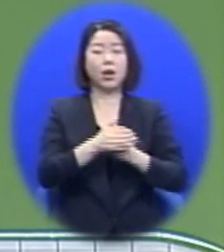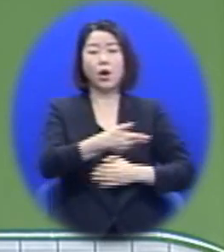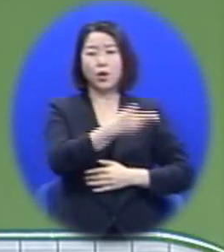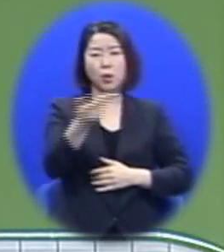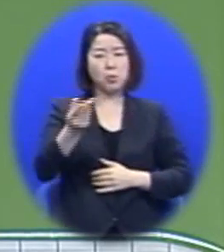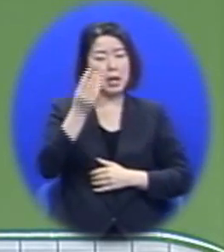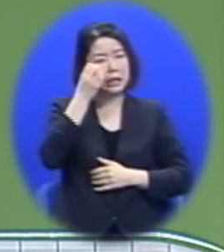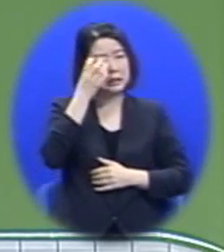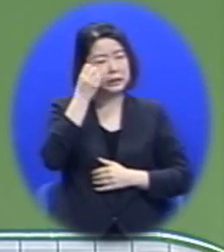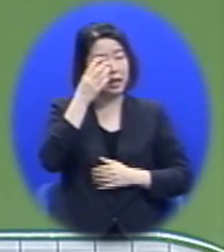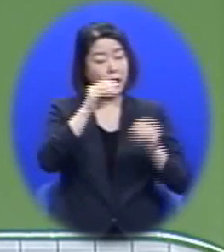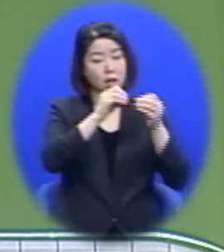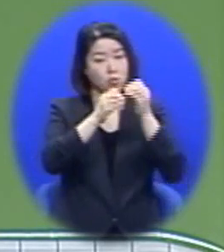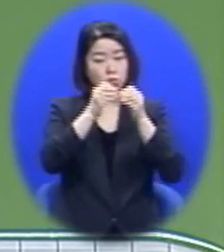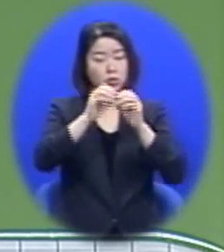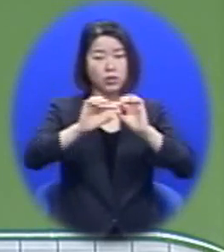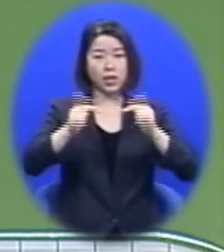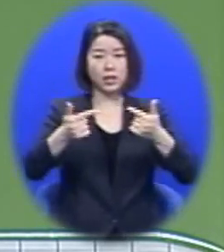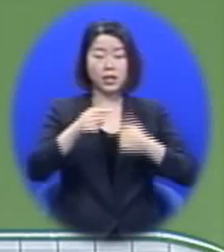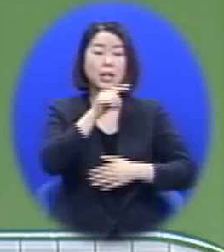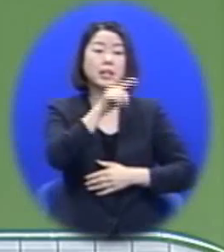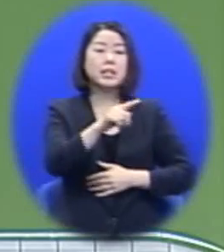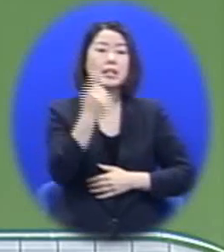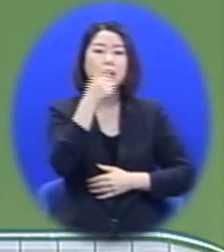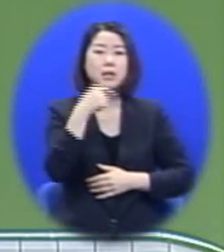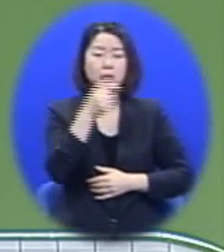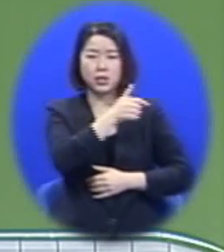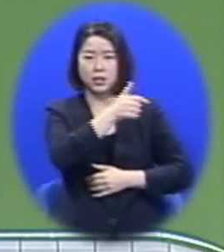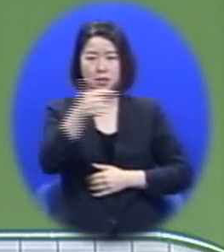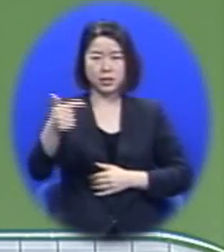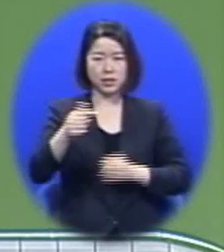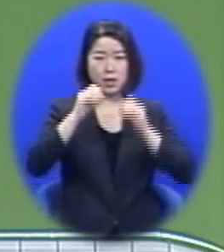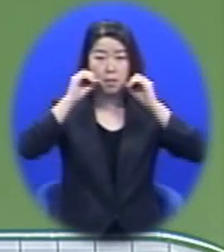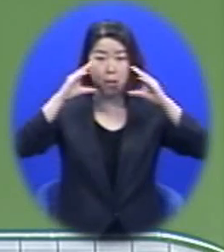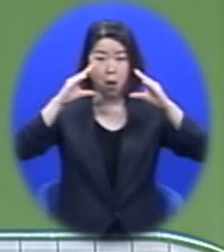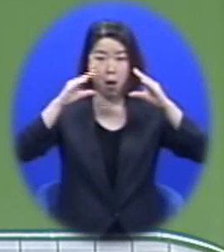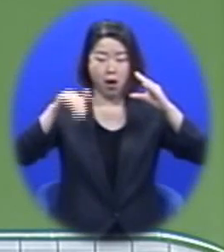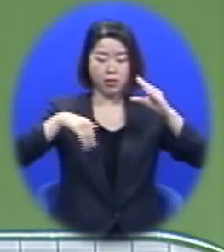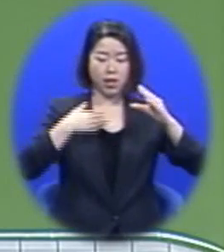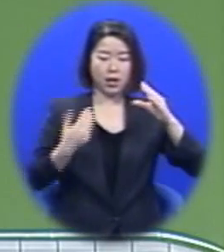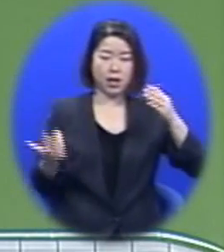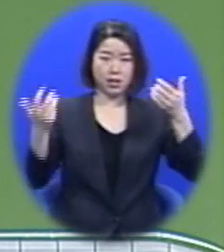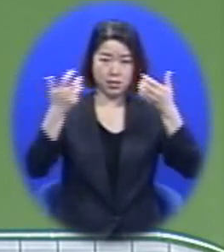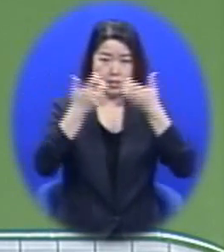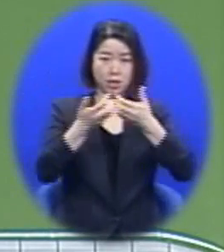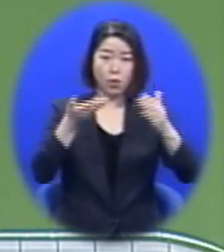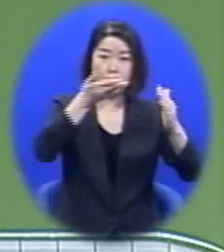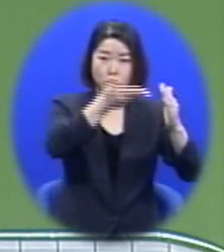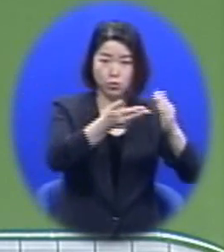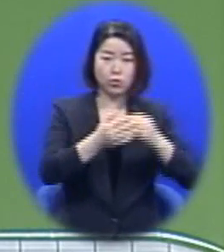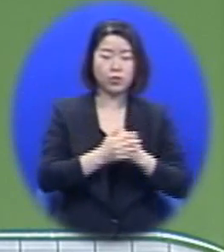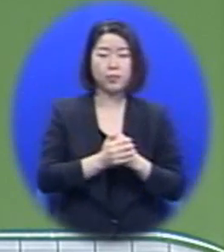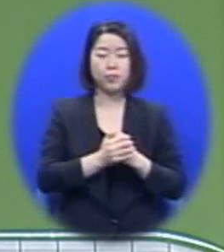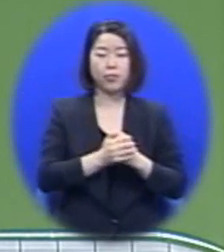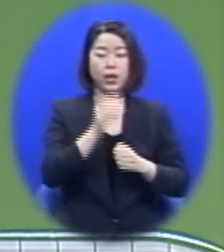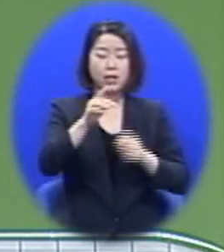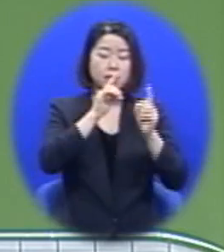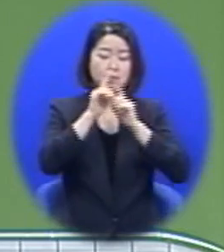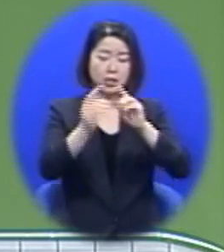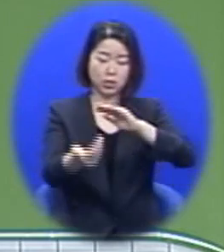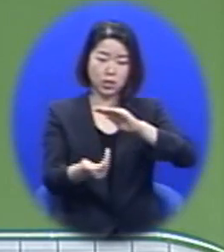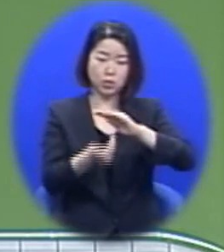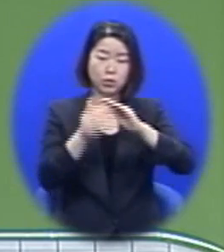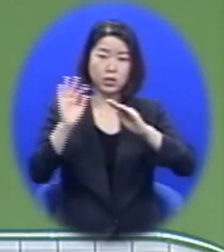낯선 구절이 아닐 겁니다. 내 입을 크게 열라 내가 채우리라. 여러분에게 이 말씀이 이루어지게